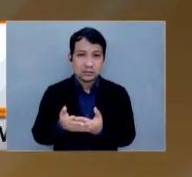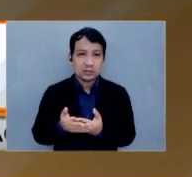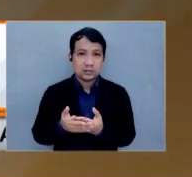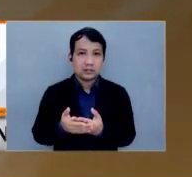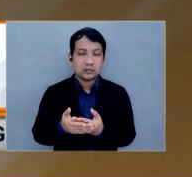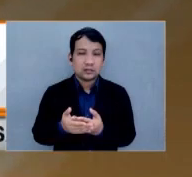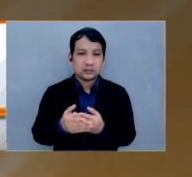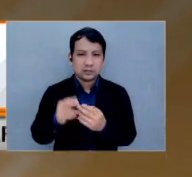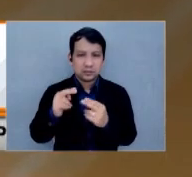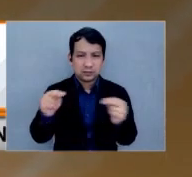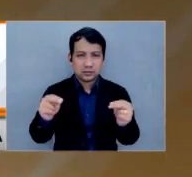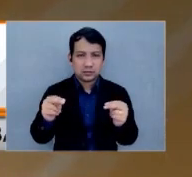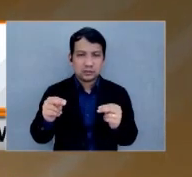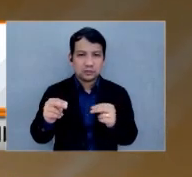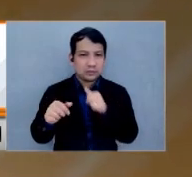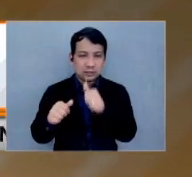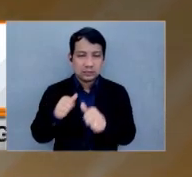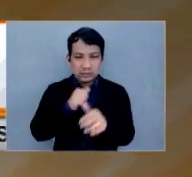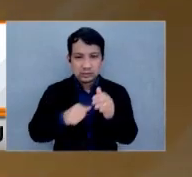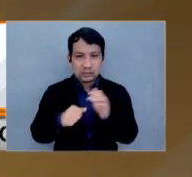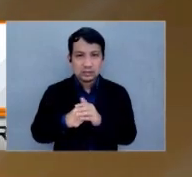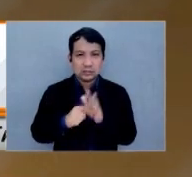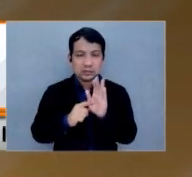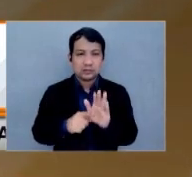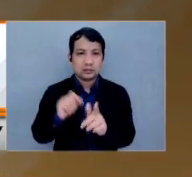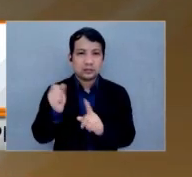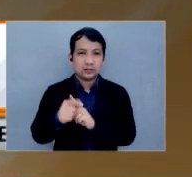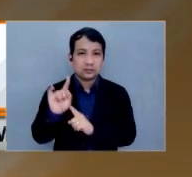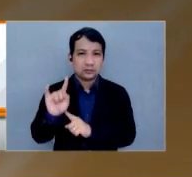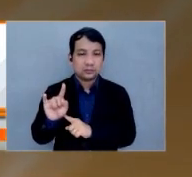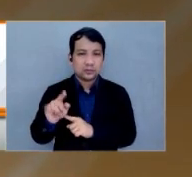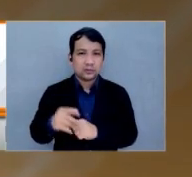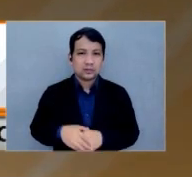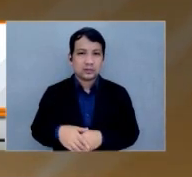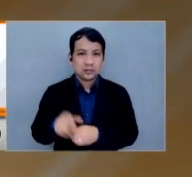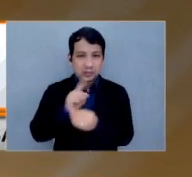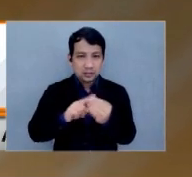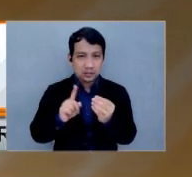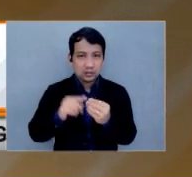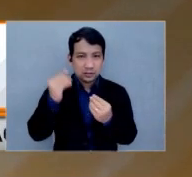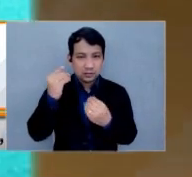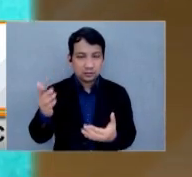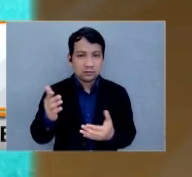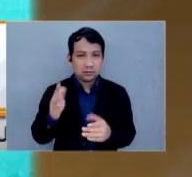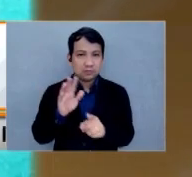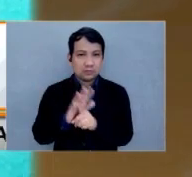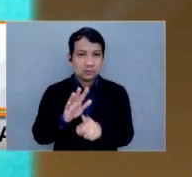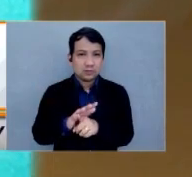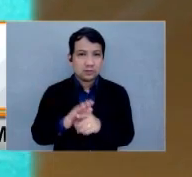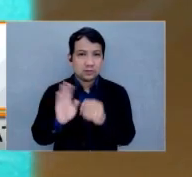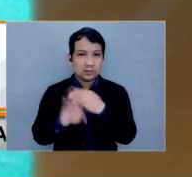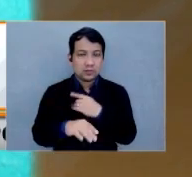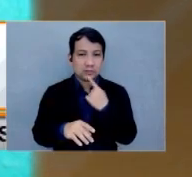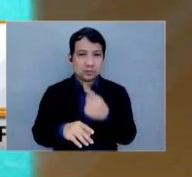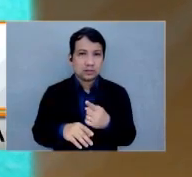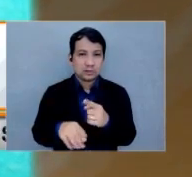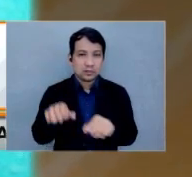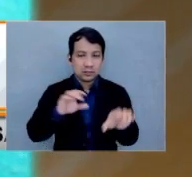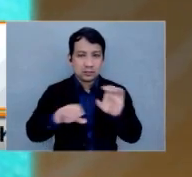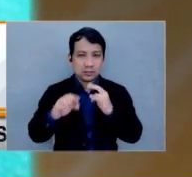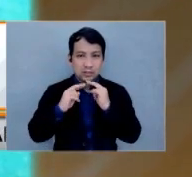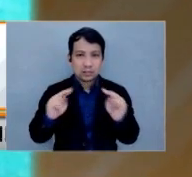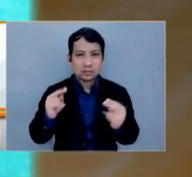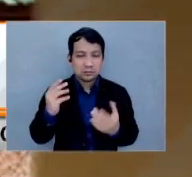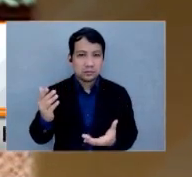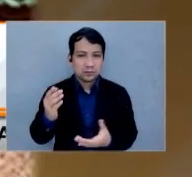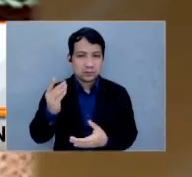sa publiko, lalo na po sa social media. Tungkol naman sa umano'y nagbabadyang pagbalik ni Angel sa showbiz, maging si